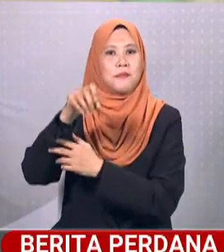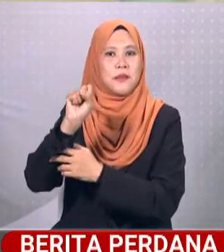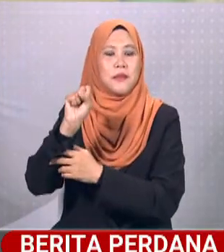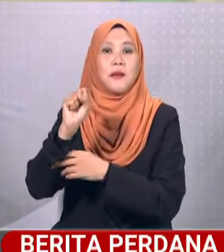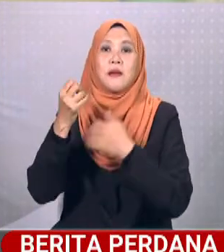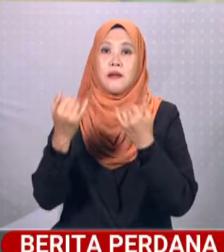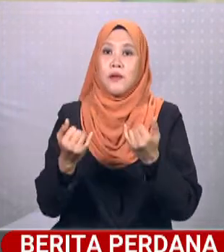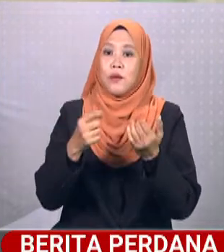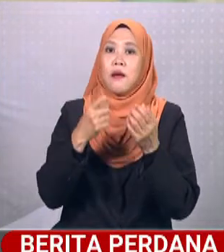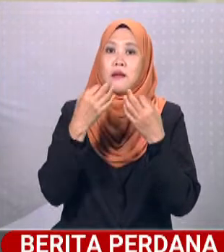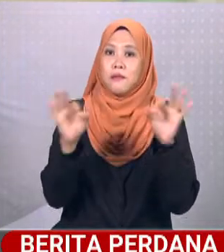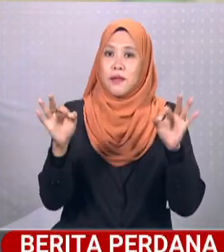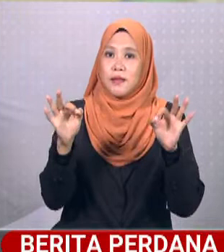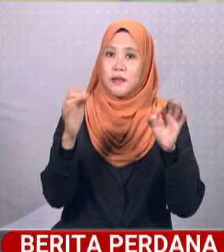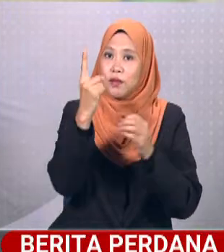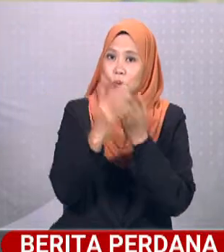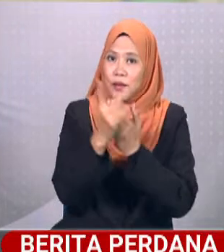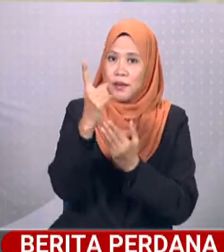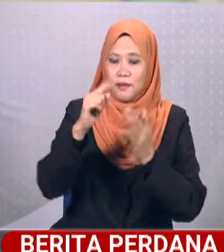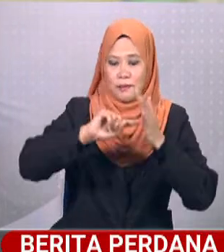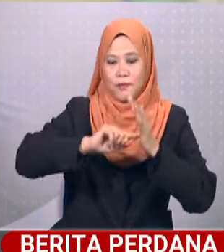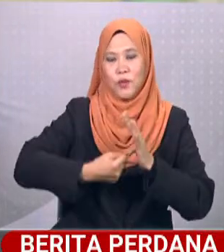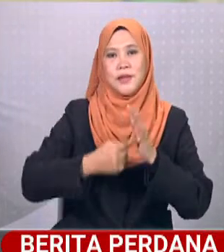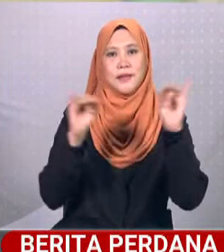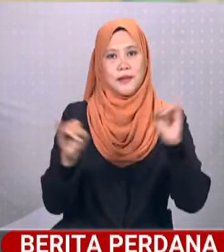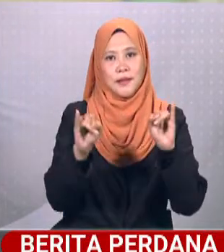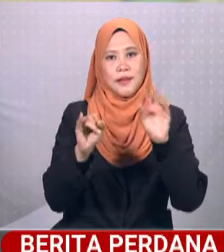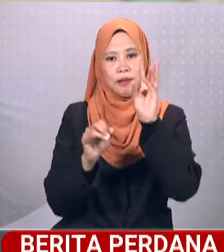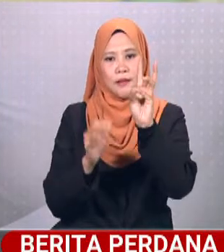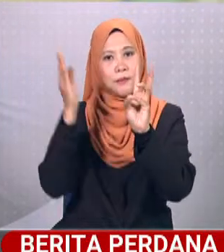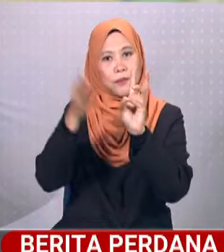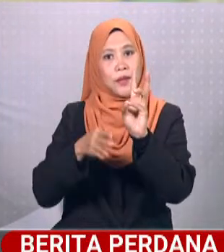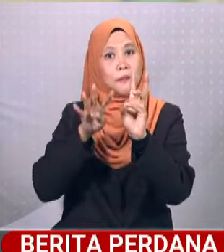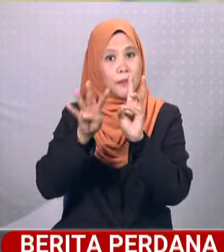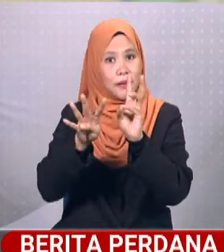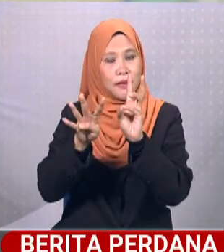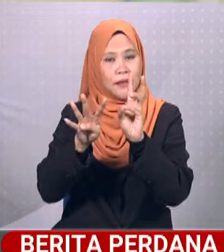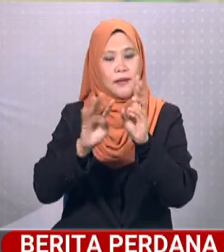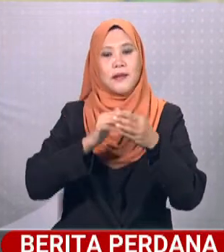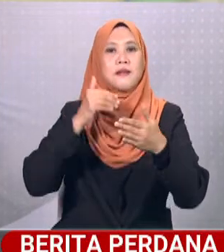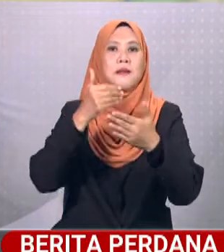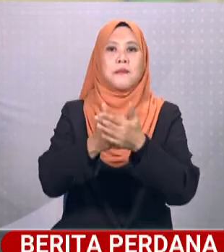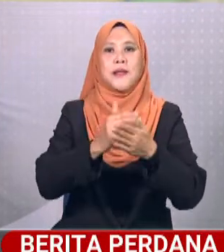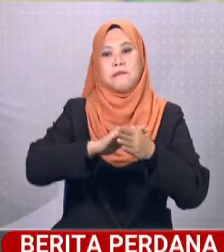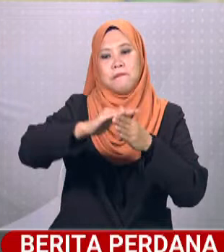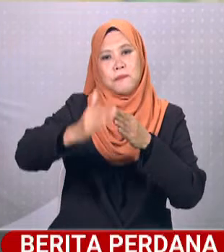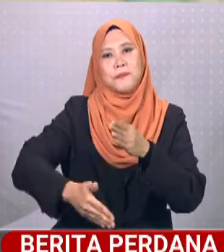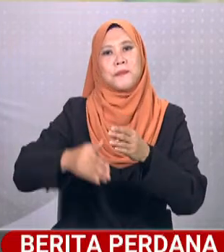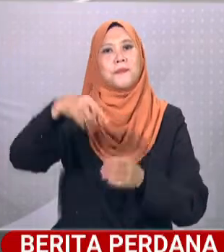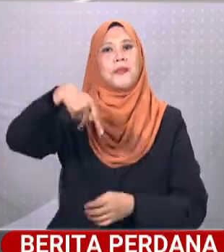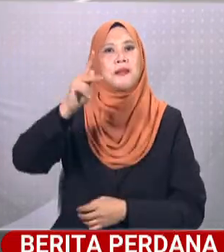Pengecualian RM1 ini akan bermula pada hari Isnin, 6 April, sehinggalah tamat tempoh PKP